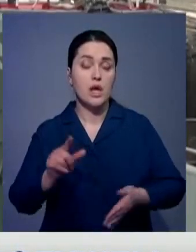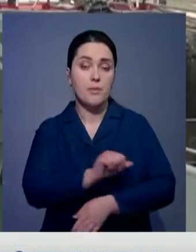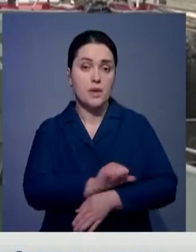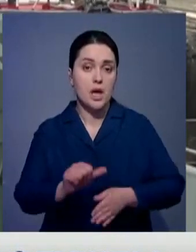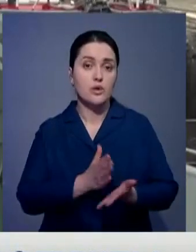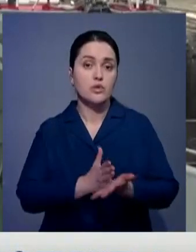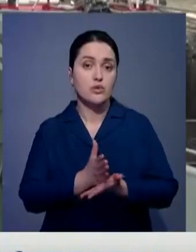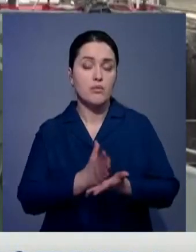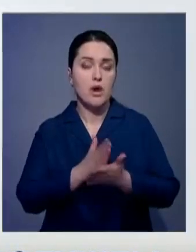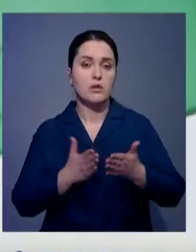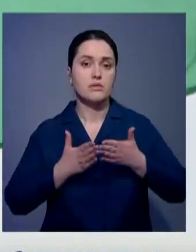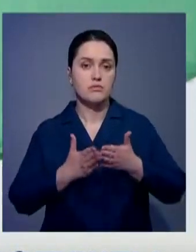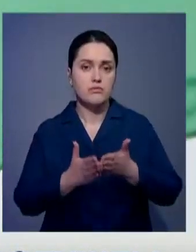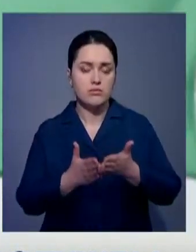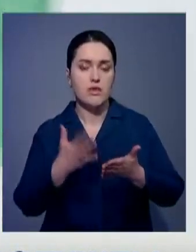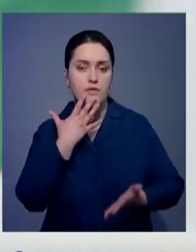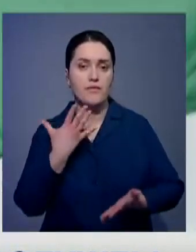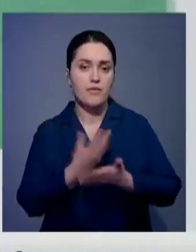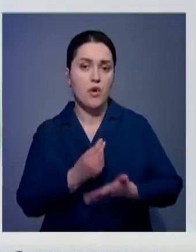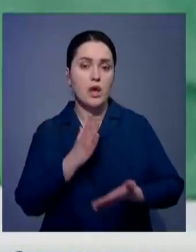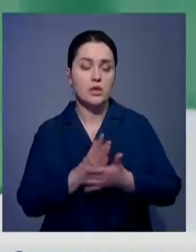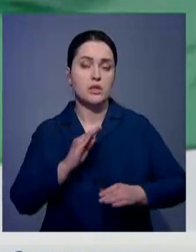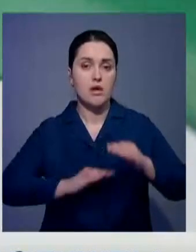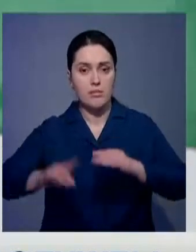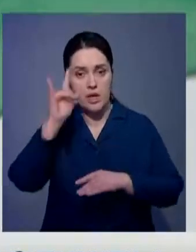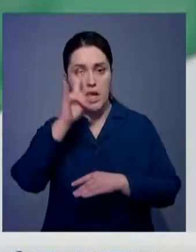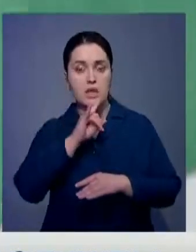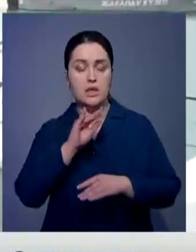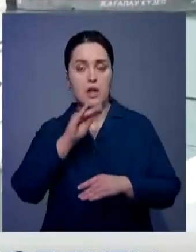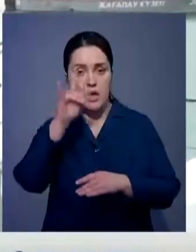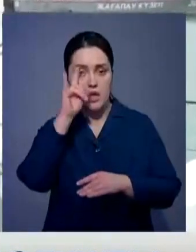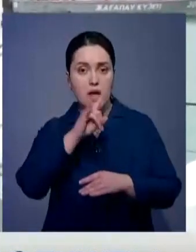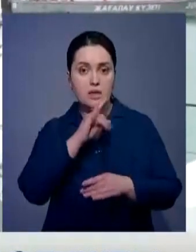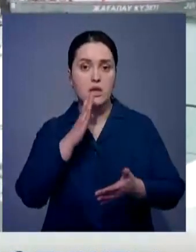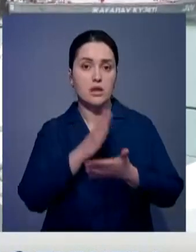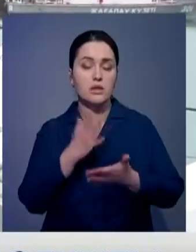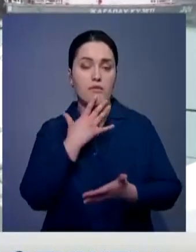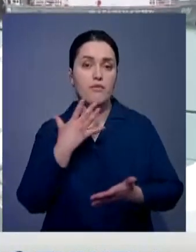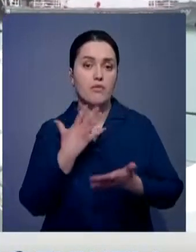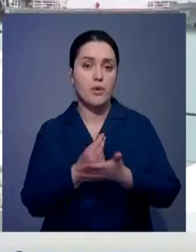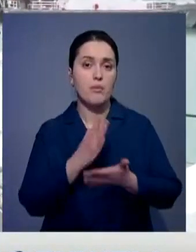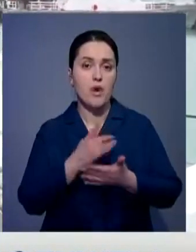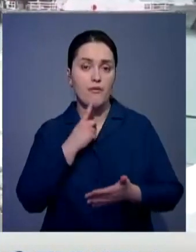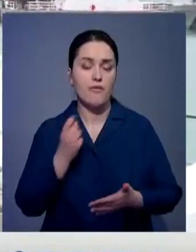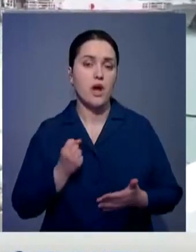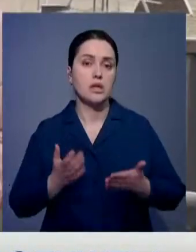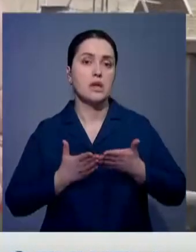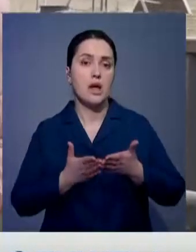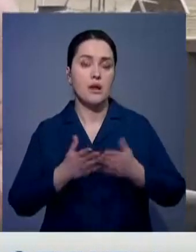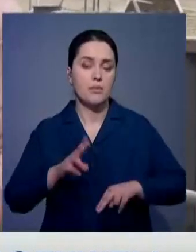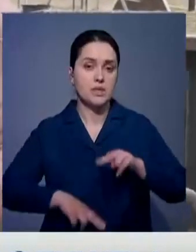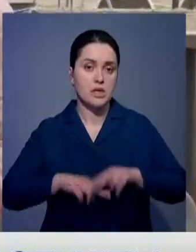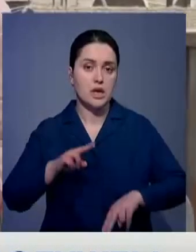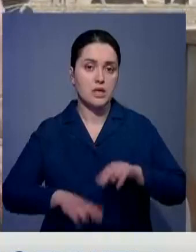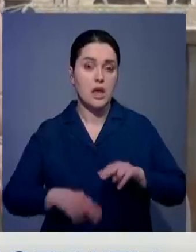служба пополнилась кораблями и катерами отечественного производства. Казахстан стал страной, имеющей собственное военное кораблестроение.